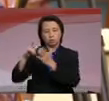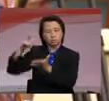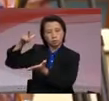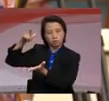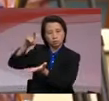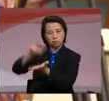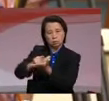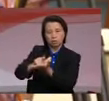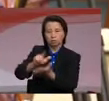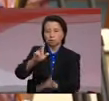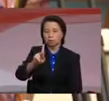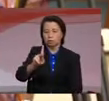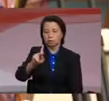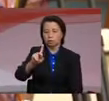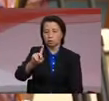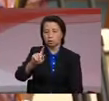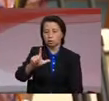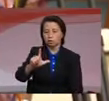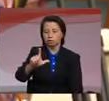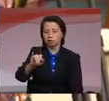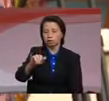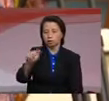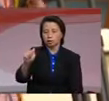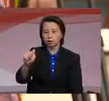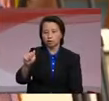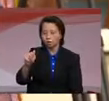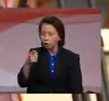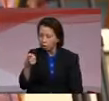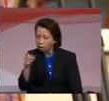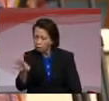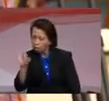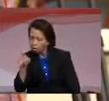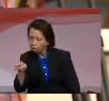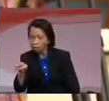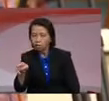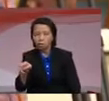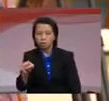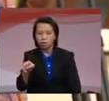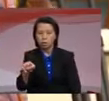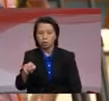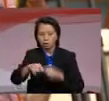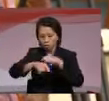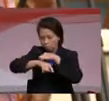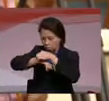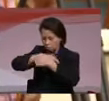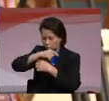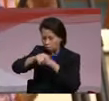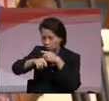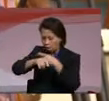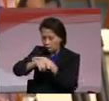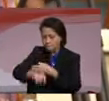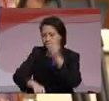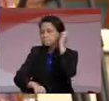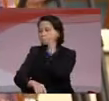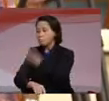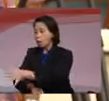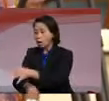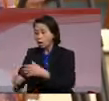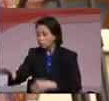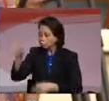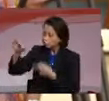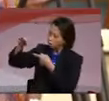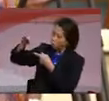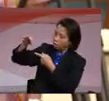KLIA ada dijumpai tag wristband tu dibuang di Balai Ketibaan KLIA.